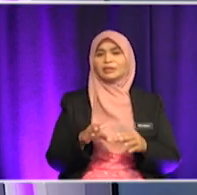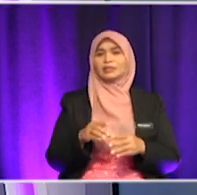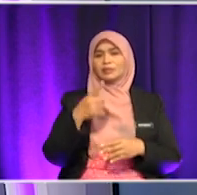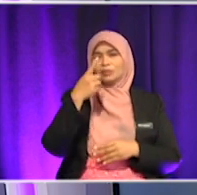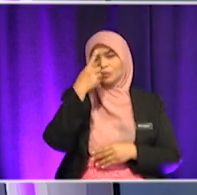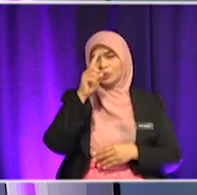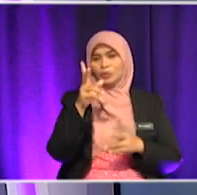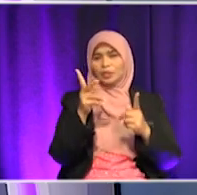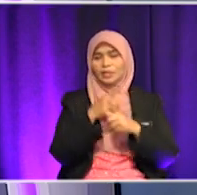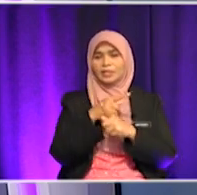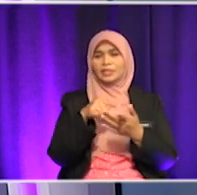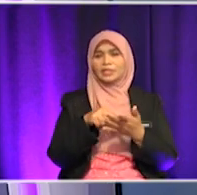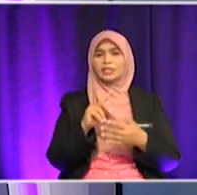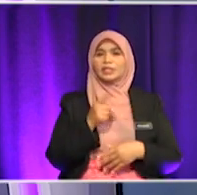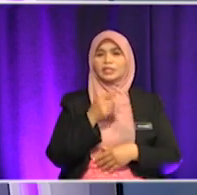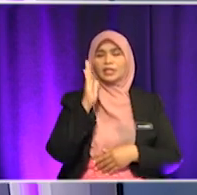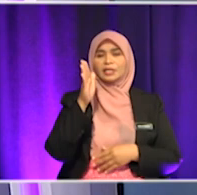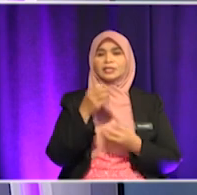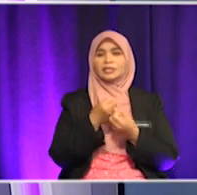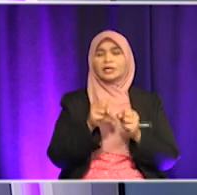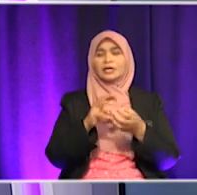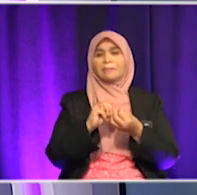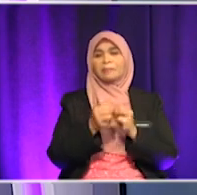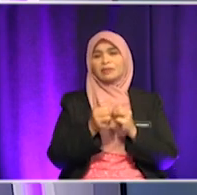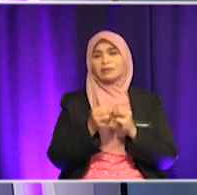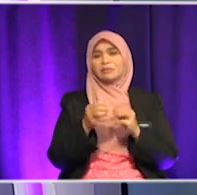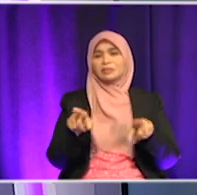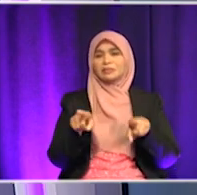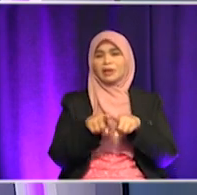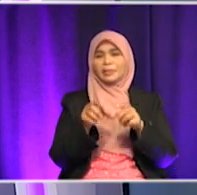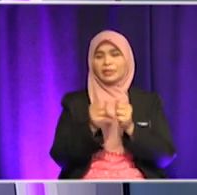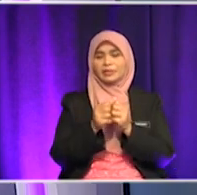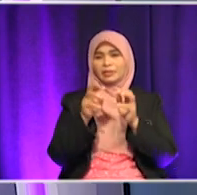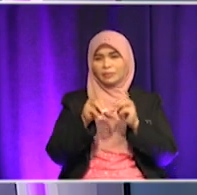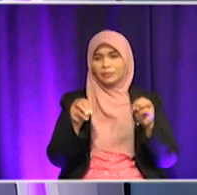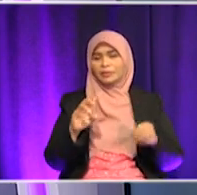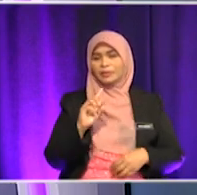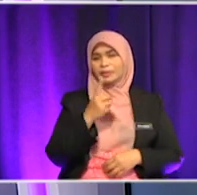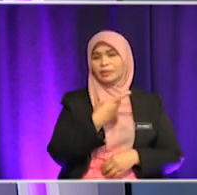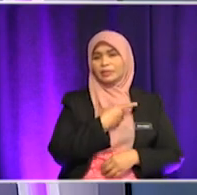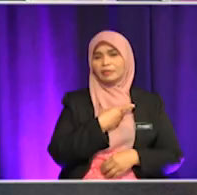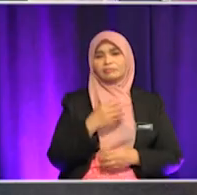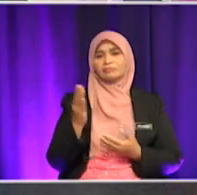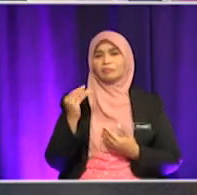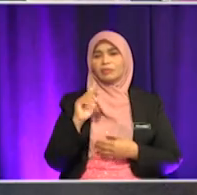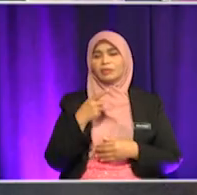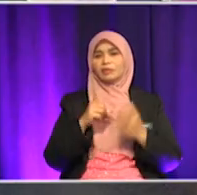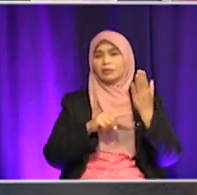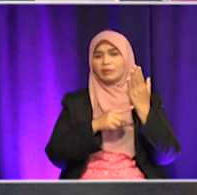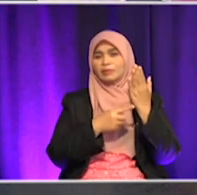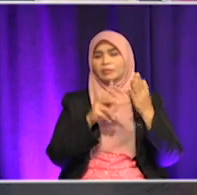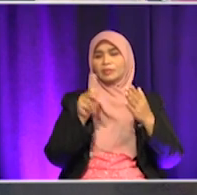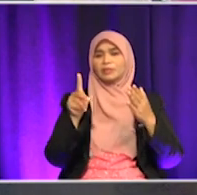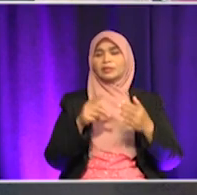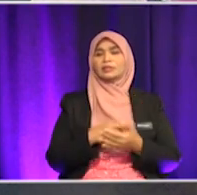buat penyelesaian masalah bersama dengan murid-murid kita yang berada di Gemit. Jadi apa kata cikgu, jom kita mulakan. Okey, kita pergi kepada